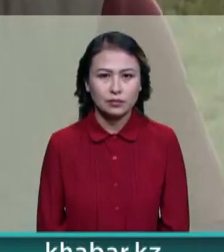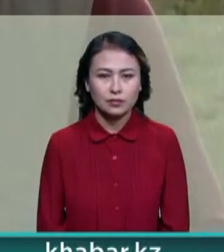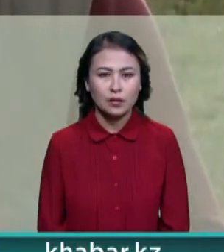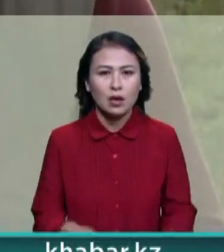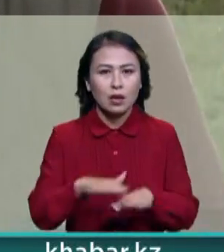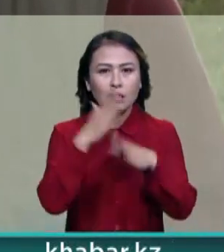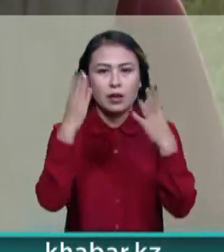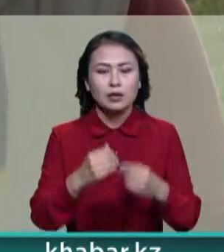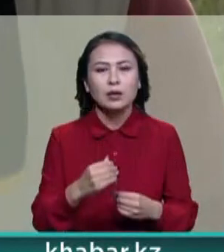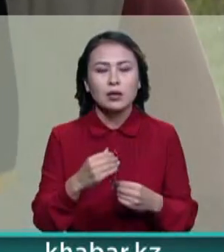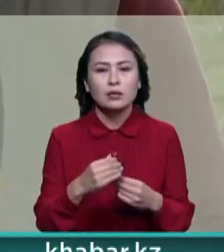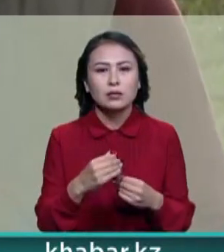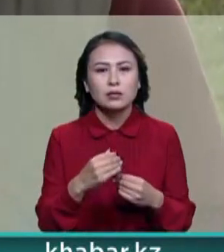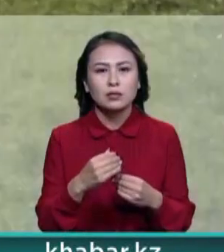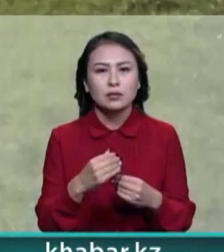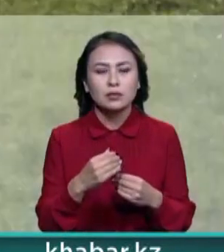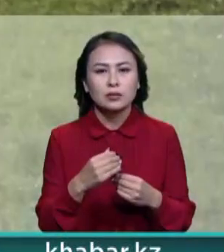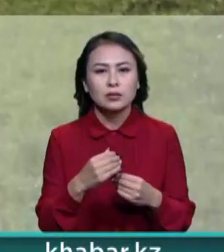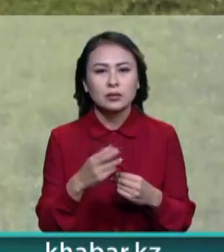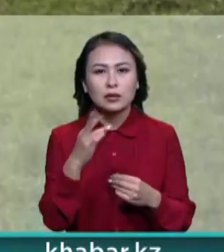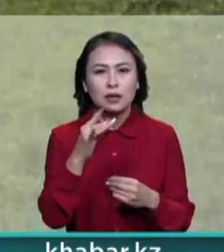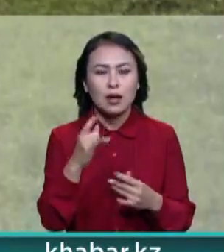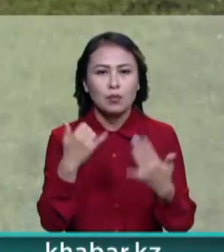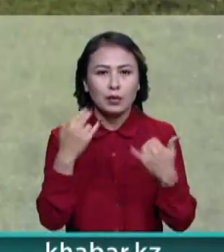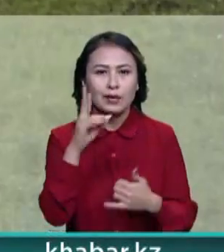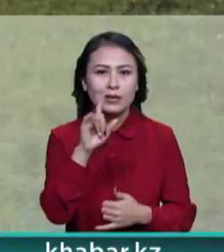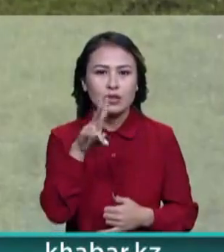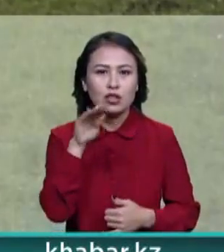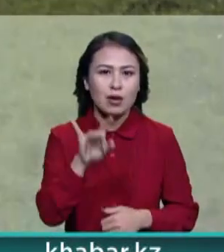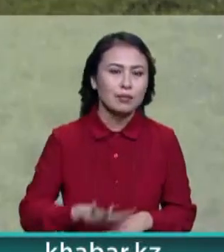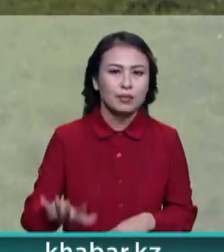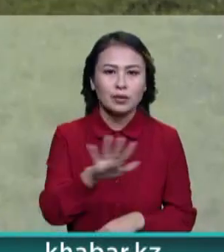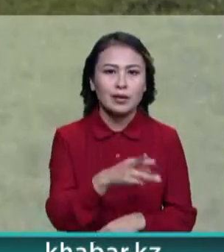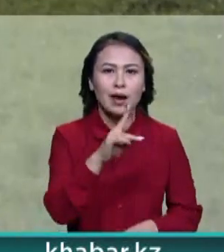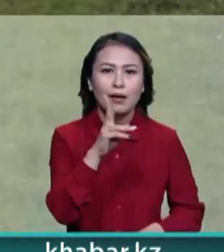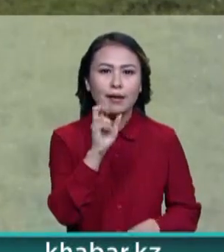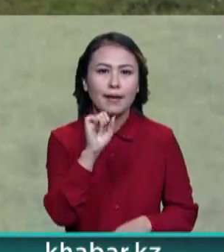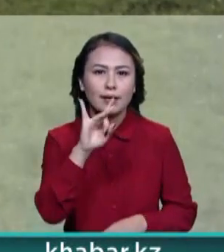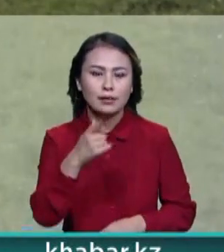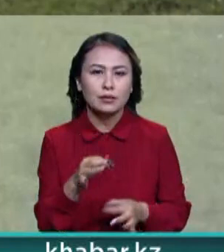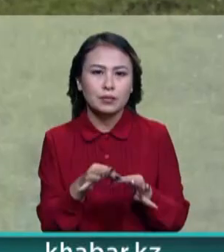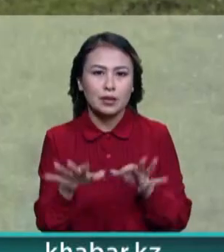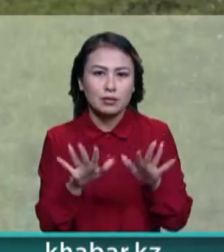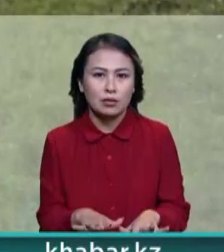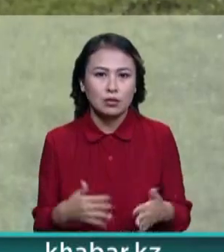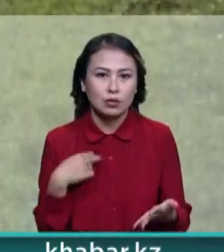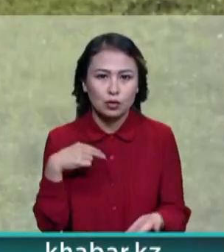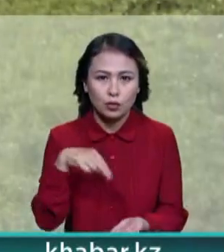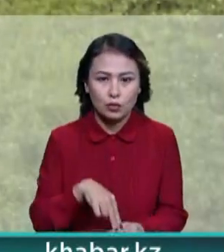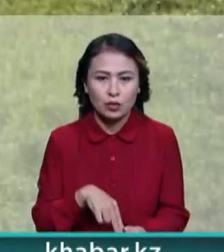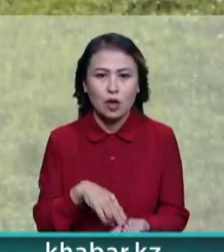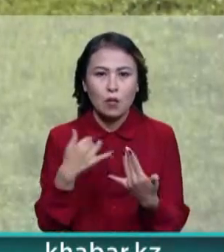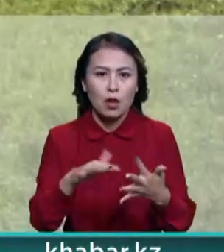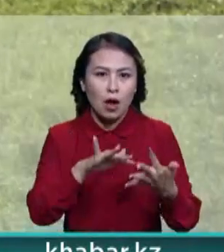Қайырлы күн, Динара, армағайын. Қазір біз Қызылжар ауданына қарасты Якір елмекенінде тұрмыз. Қателеспесем,